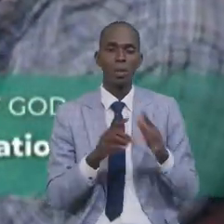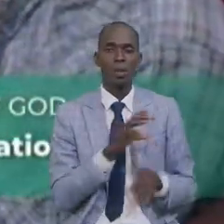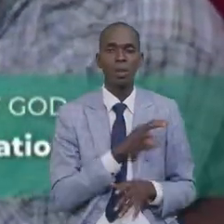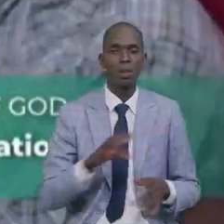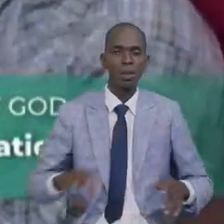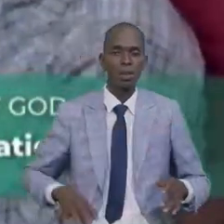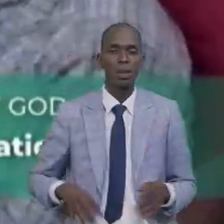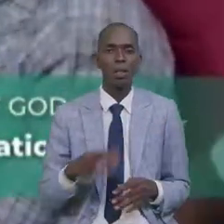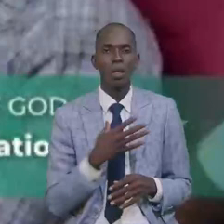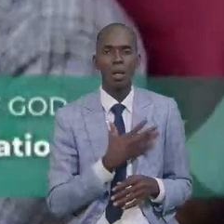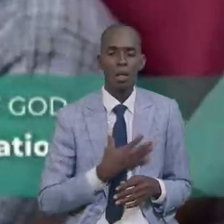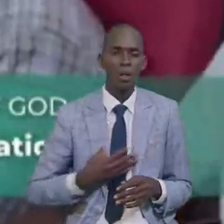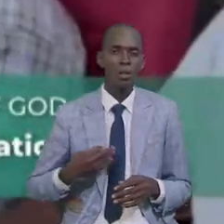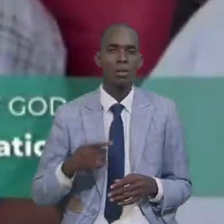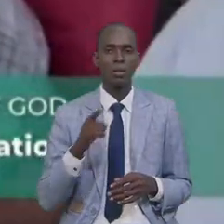et il...